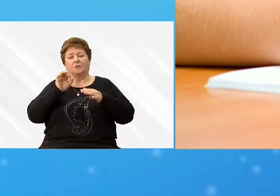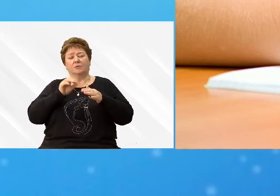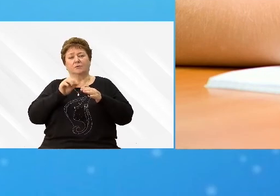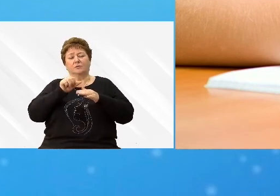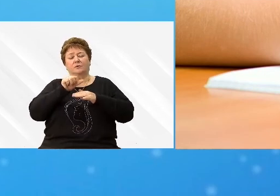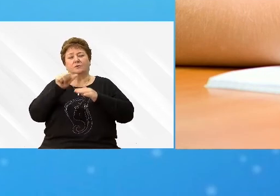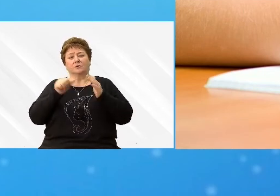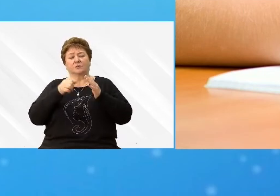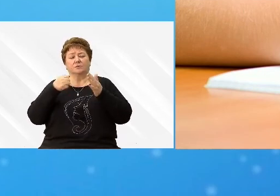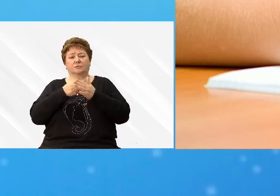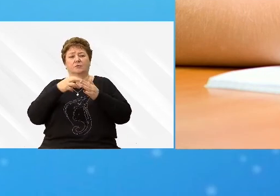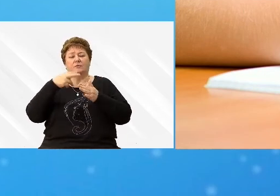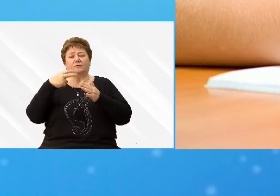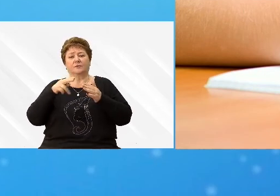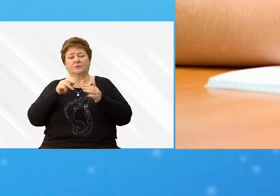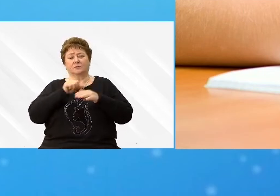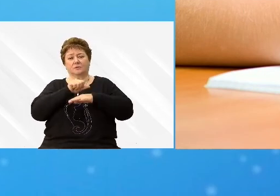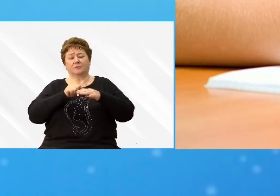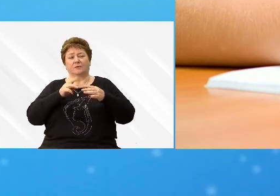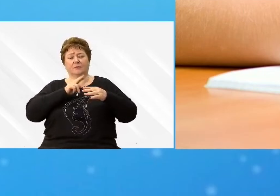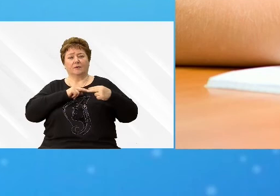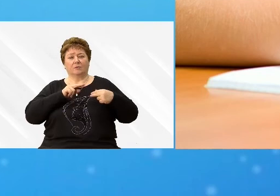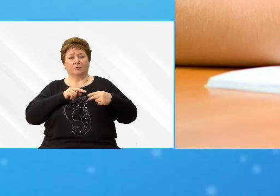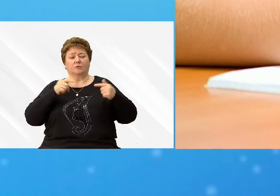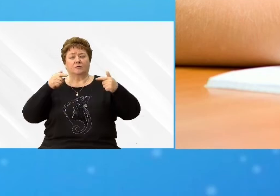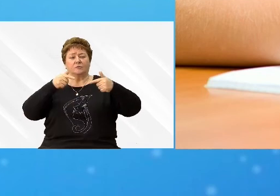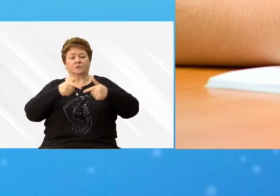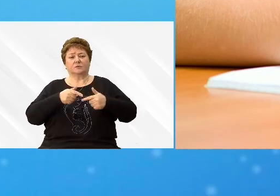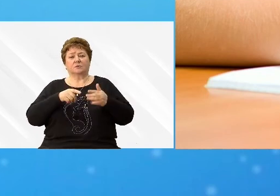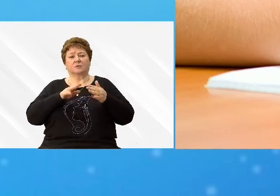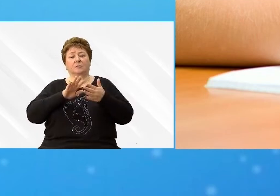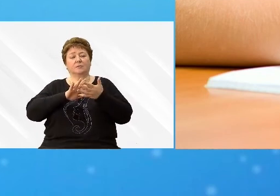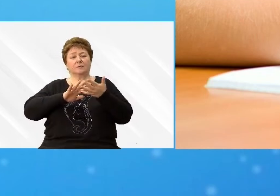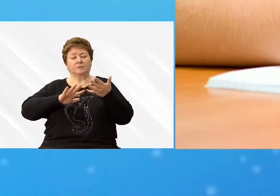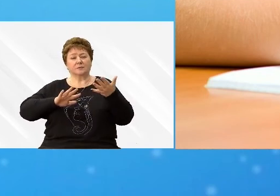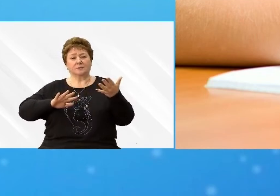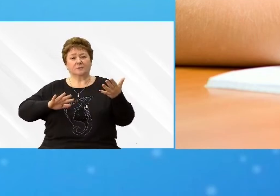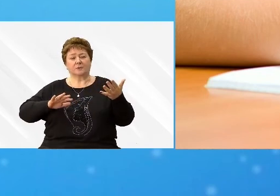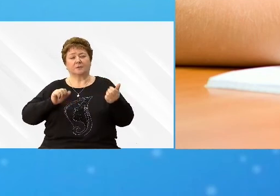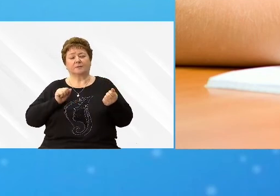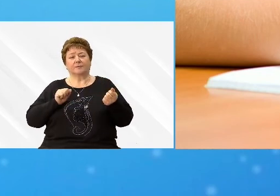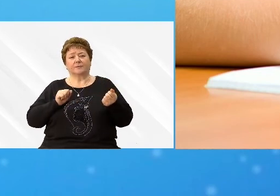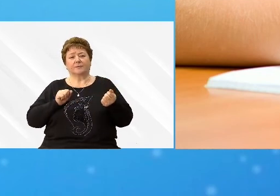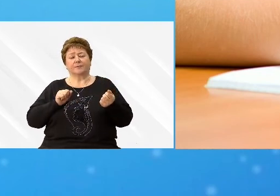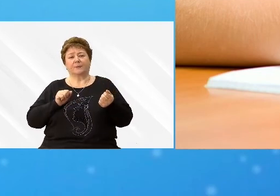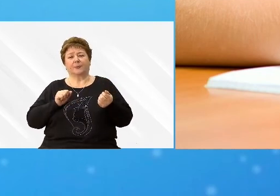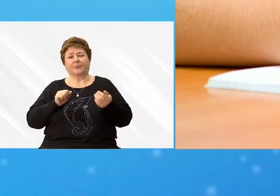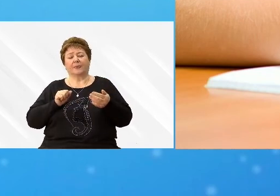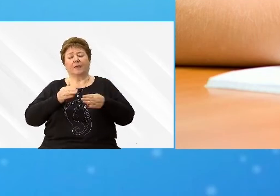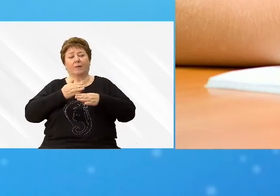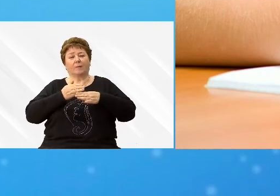20 часов в работу следует включаться постепенно во время